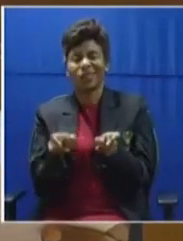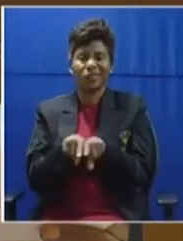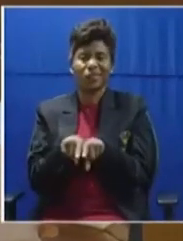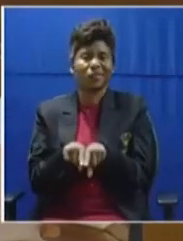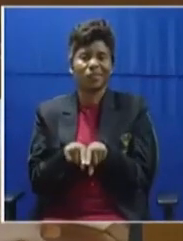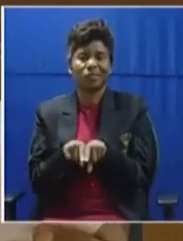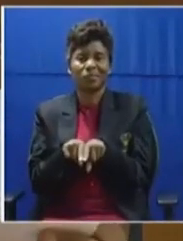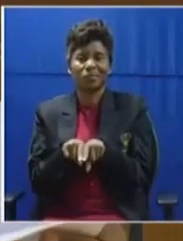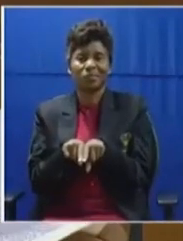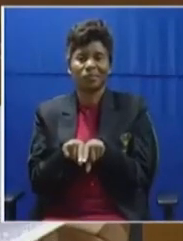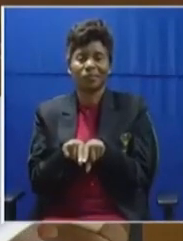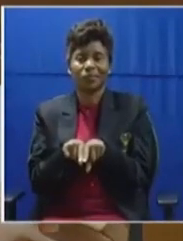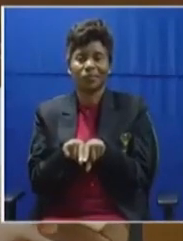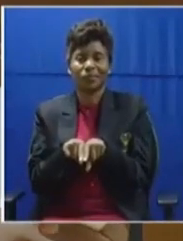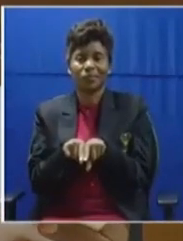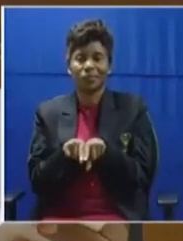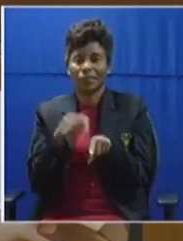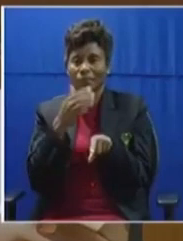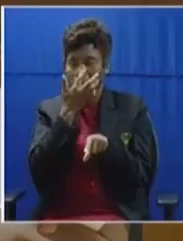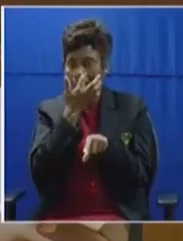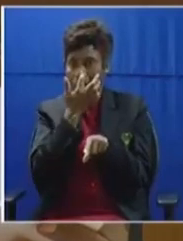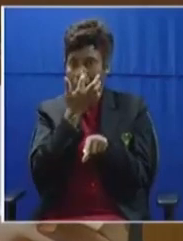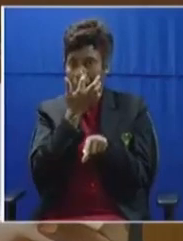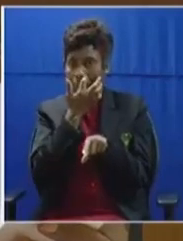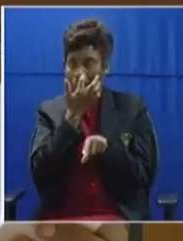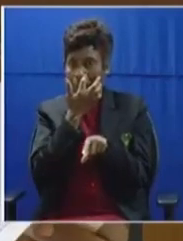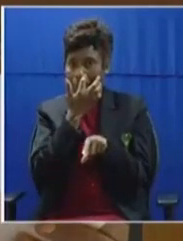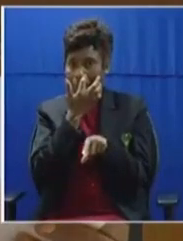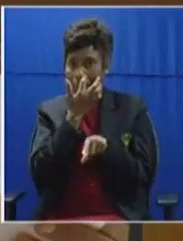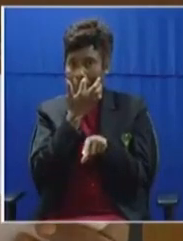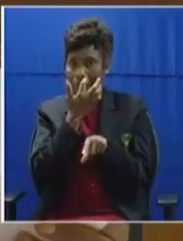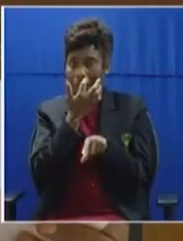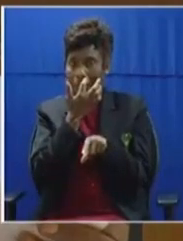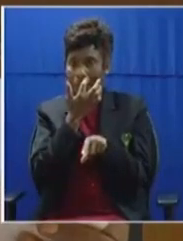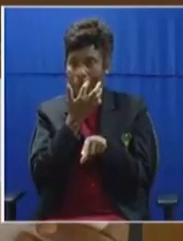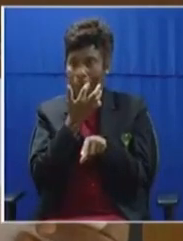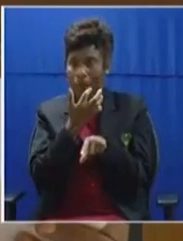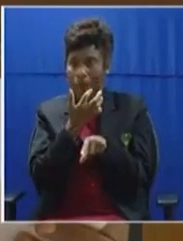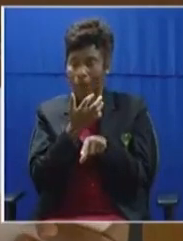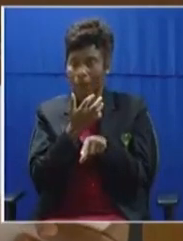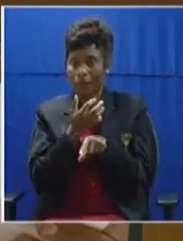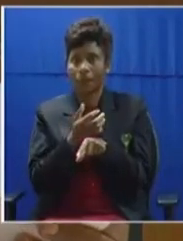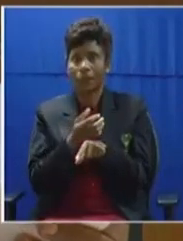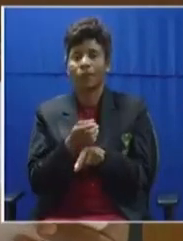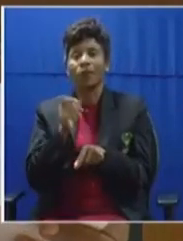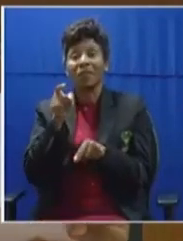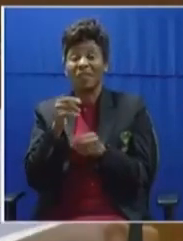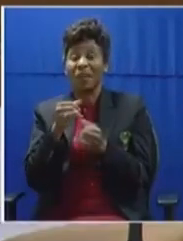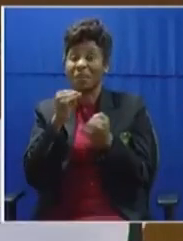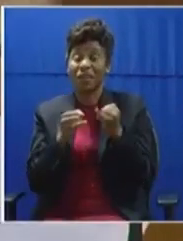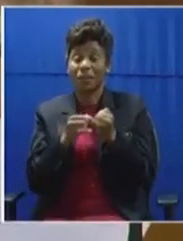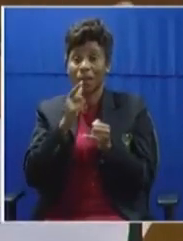mwetapele. So Mr. Fanta Fanta mistake, but la mdweza hore akudlalwa la. Sizothuthukisa i-country nabantu bayo